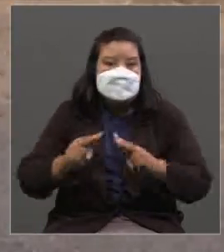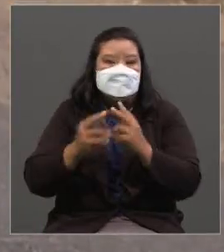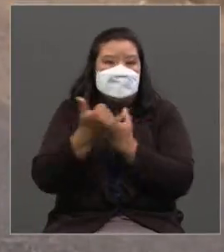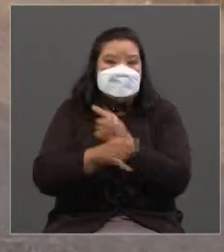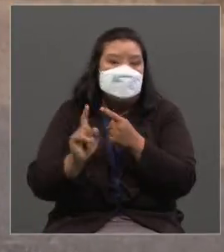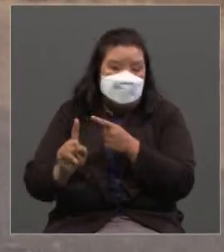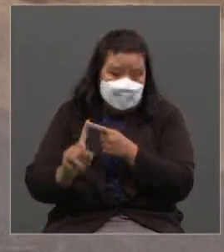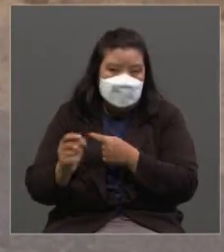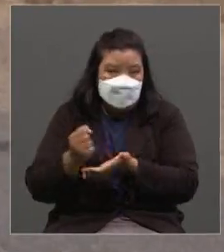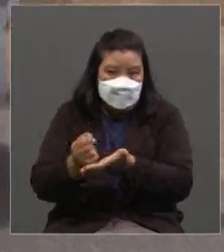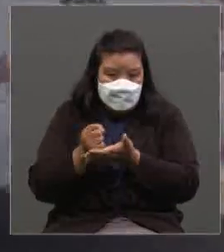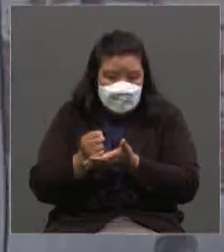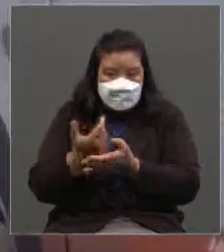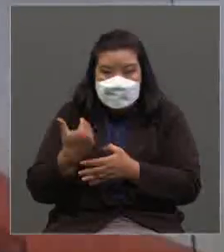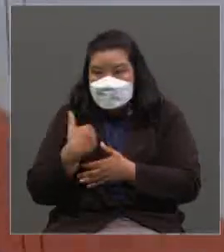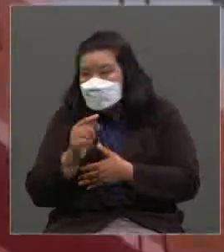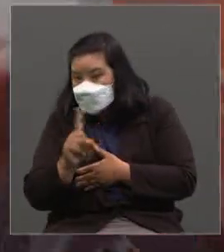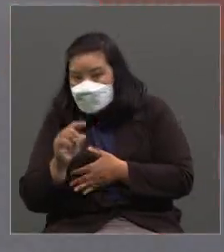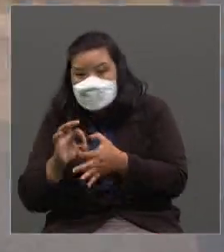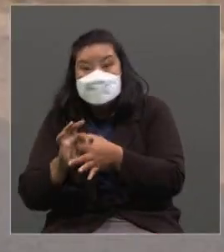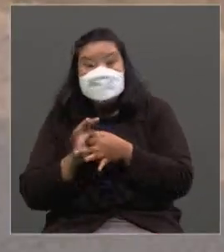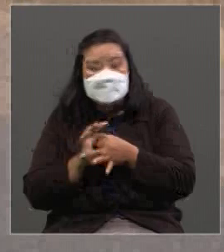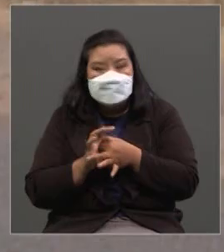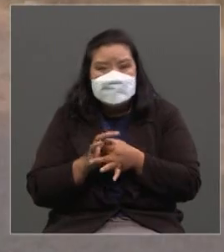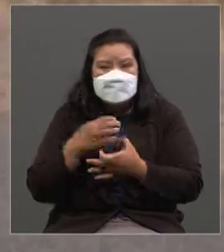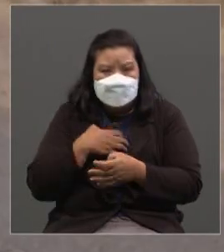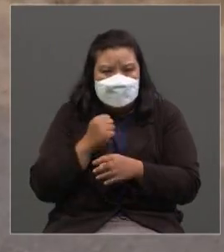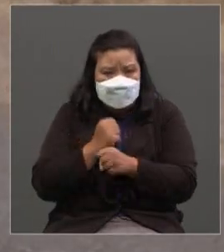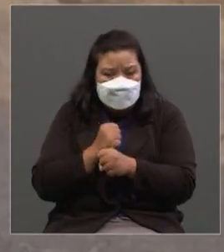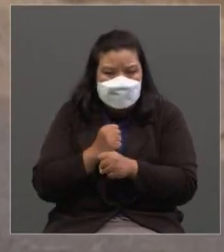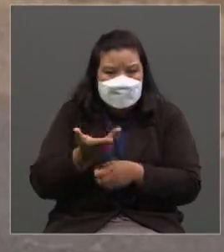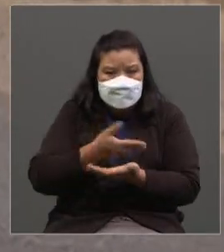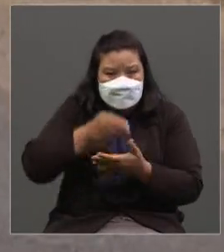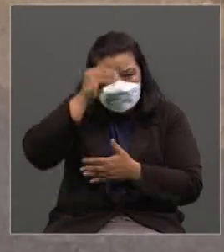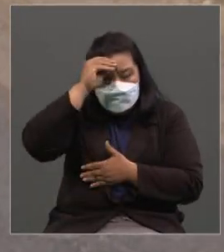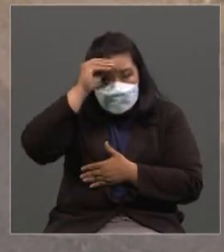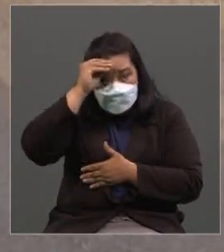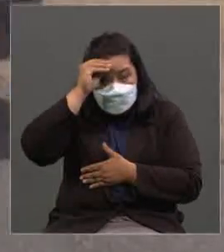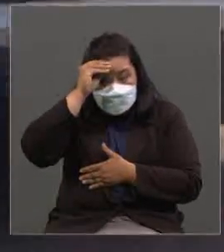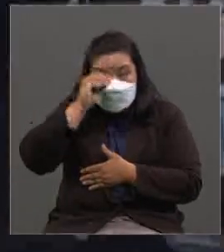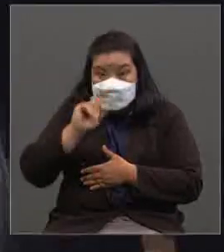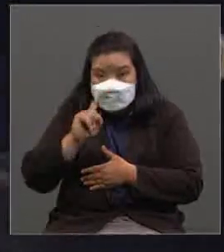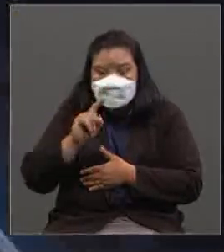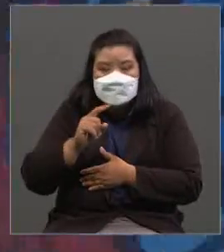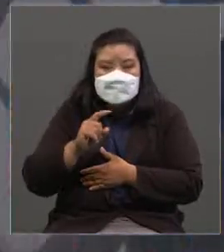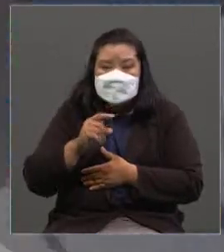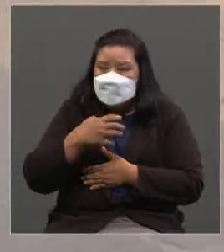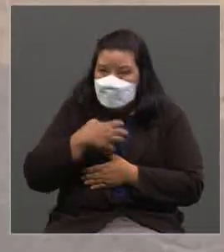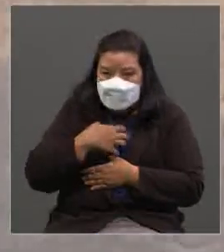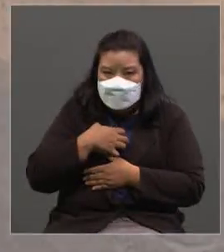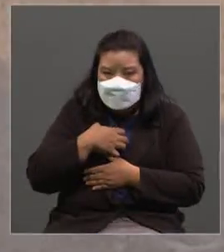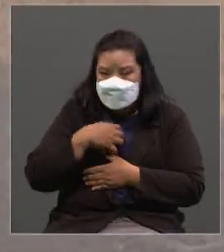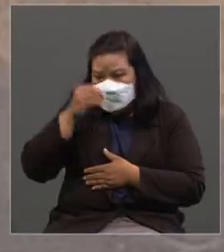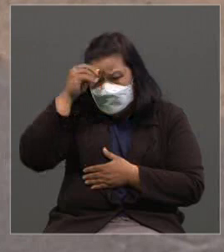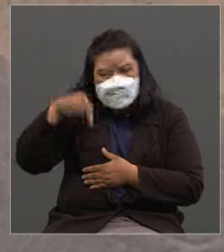แล้วก็หน่วยงานอื่นที่เกี่ยวข้องให้นะคะเพื่อให้นักศึกษาจากประเทศซูดานที่ไม่ประสงค์จะเดินทางกลับไปศึกษา